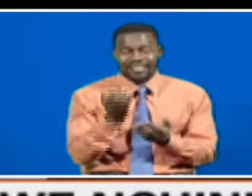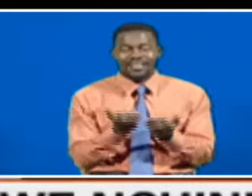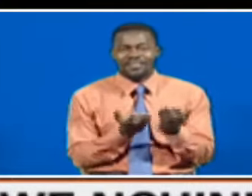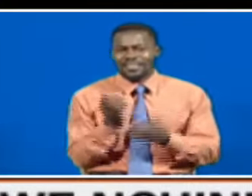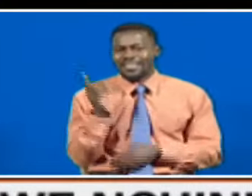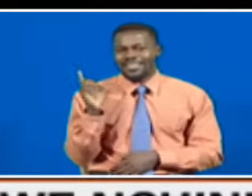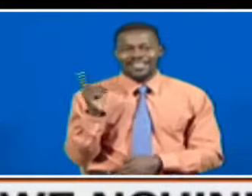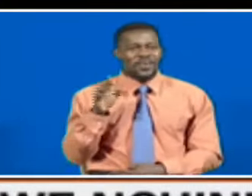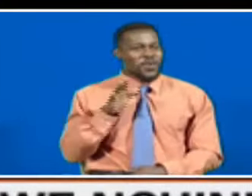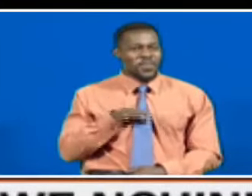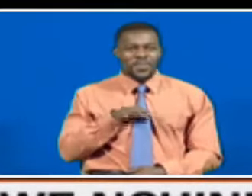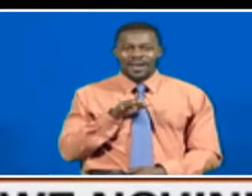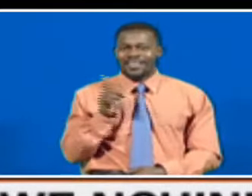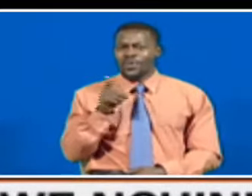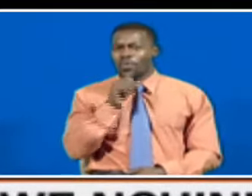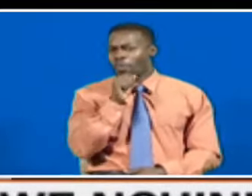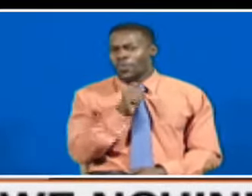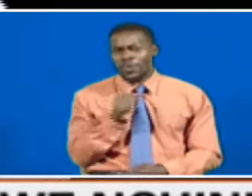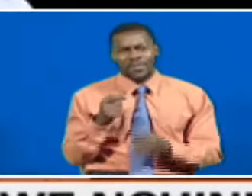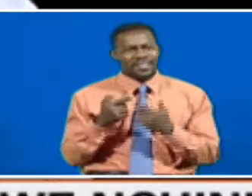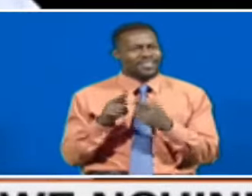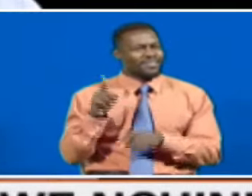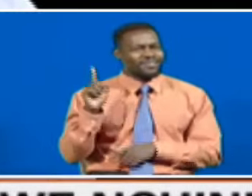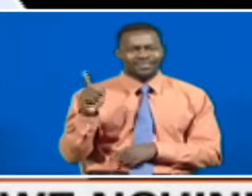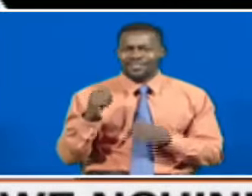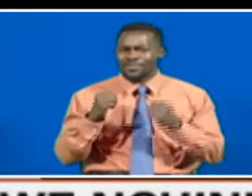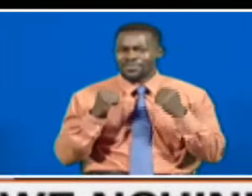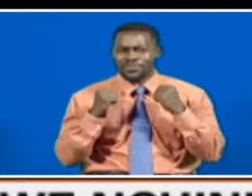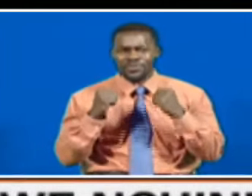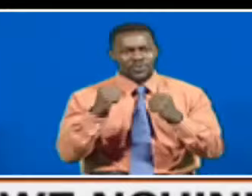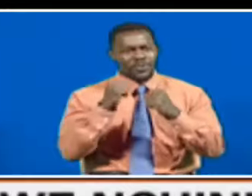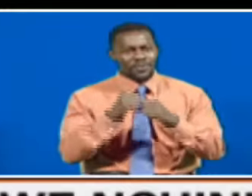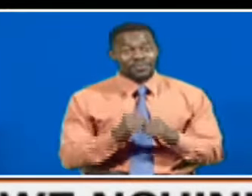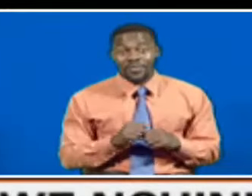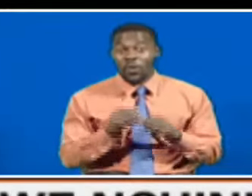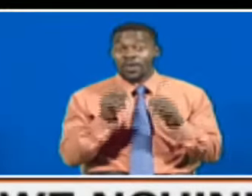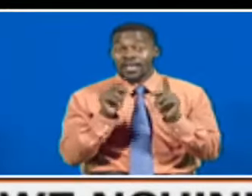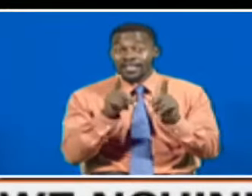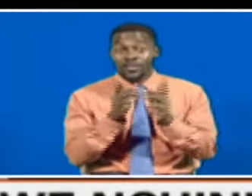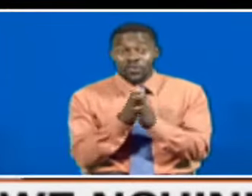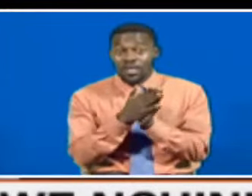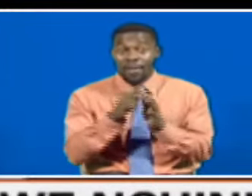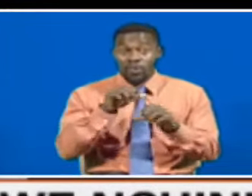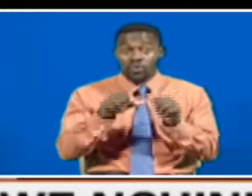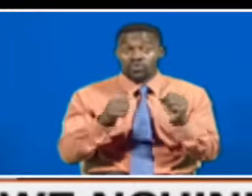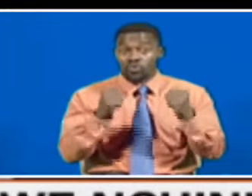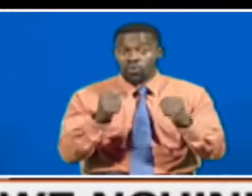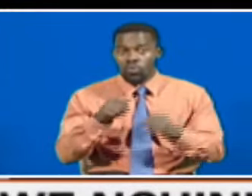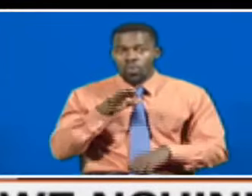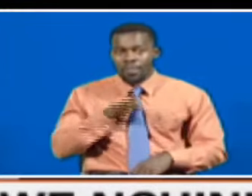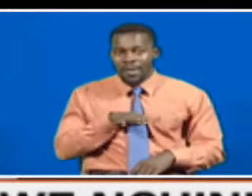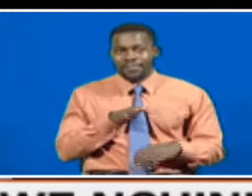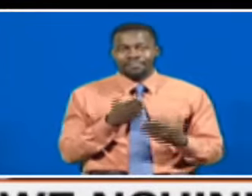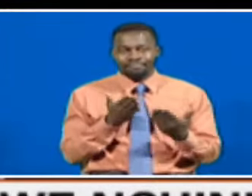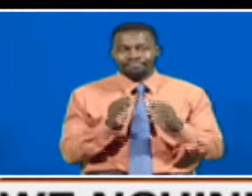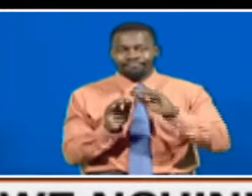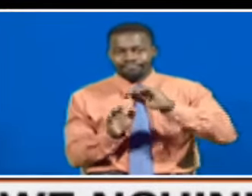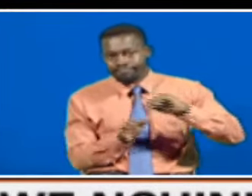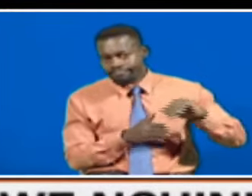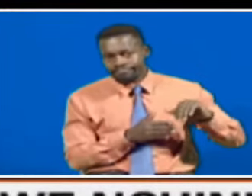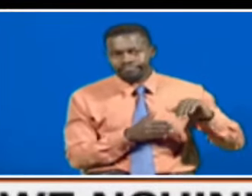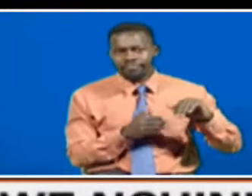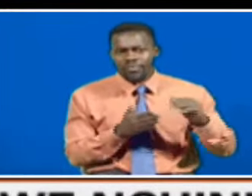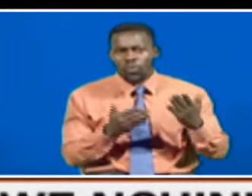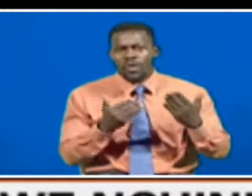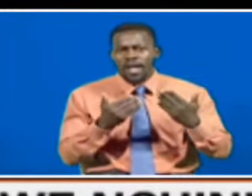huyu Joyce Nduku, na nataka tuingie katika sehemu yetu ya mwanamke ngangari sasa hivi, ambapo wanasema safari ya maili huanza kwa